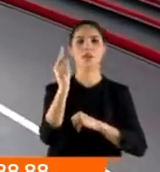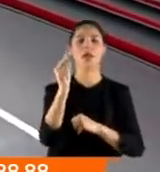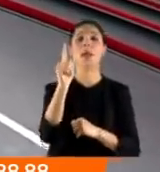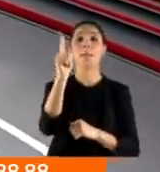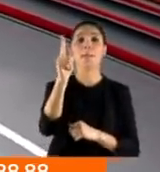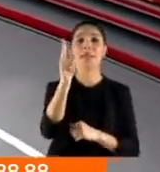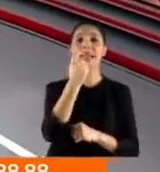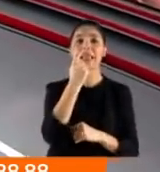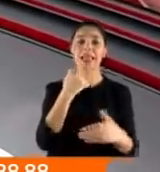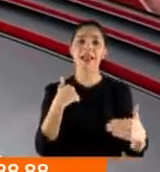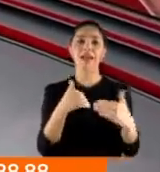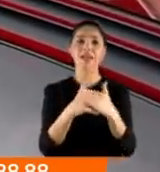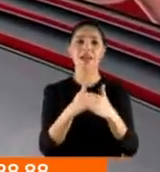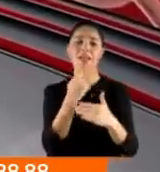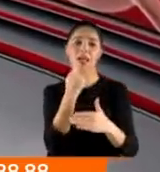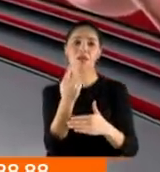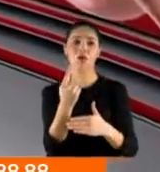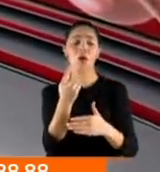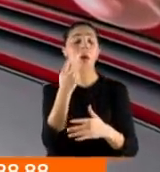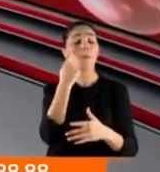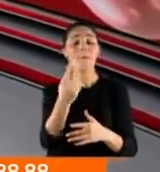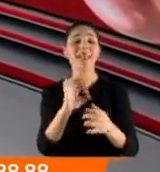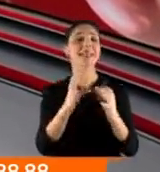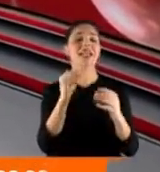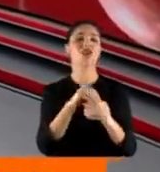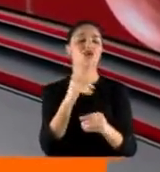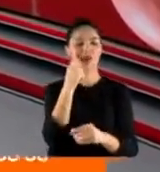Şahin bir yıla kadar diyor. Bakın ne için?